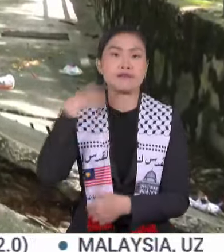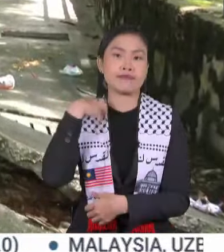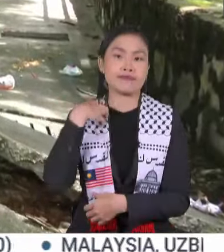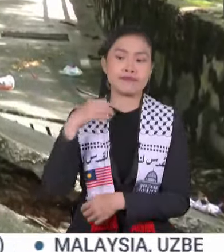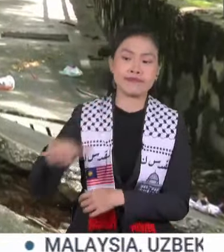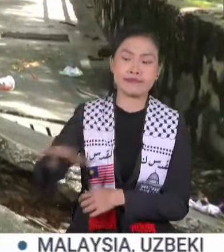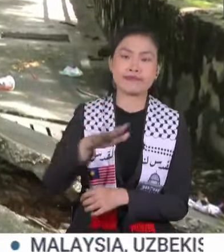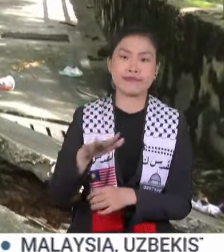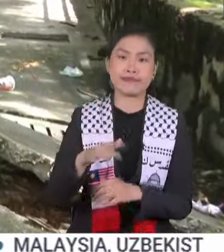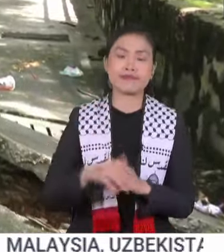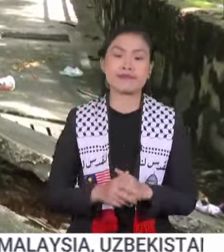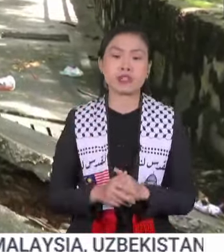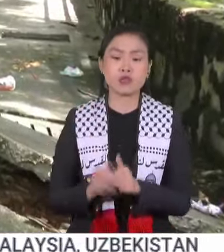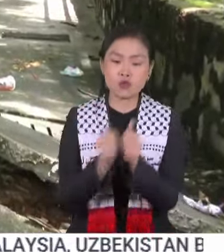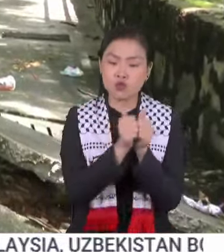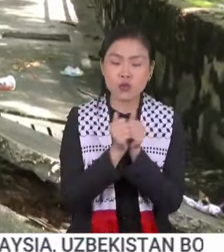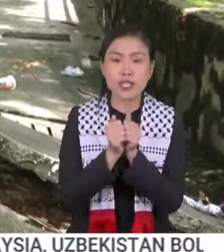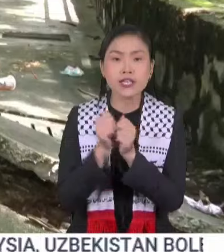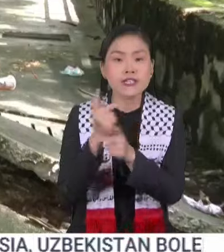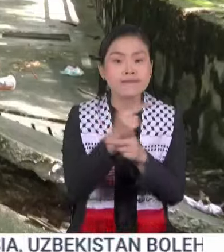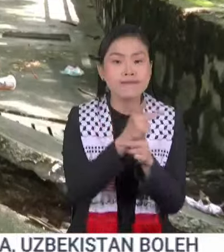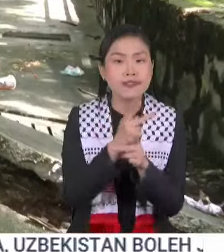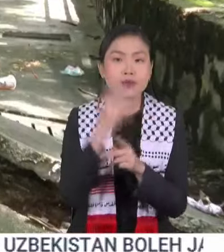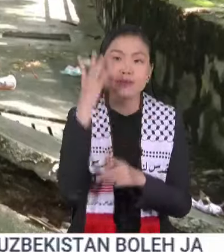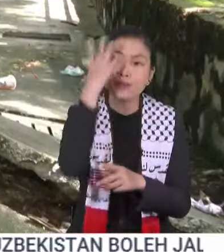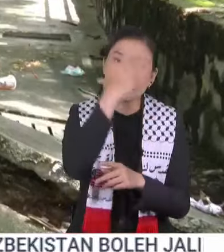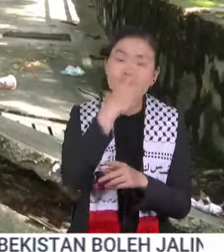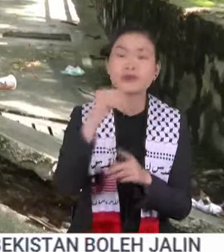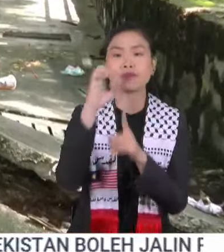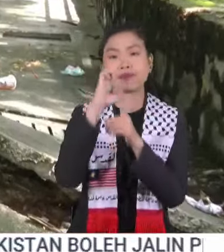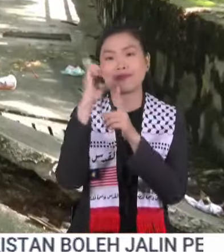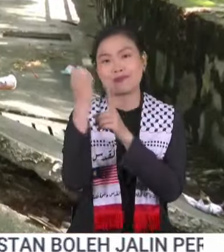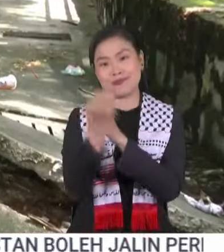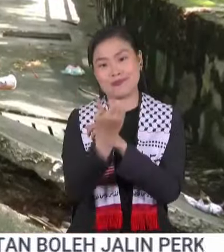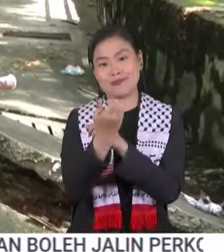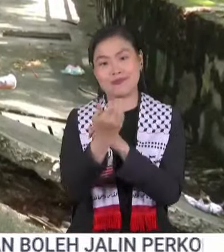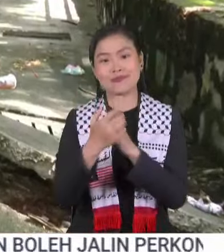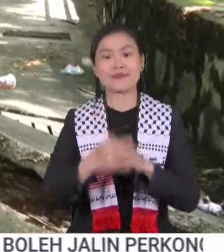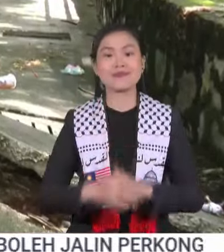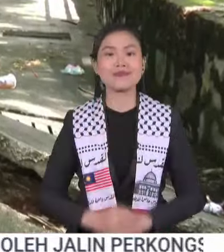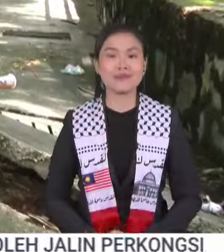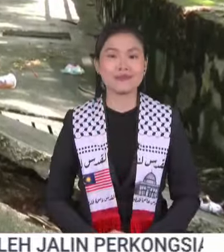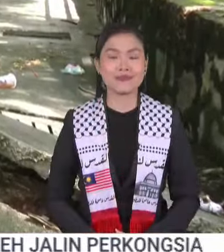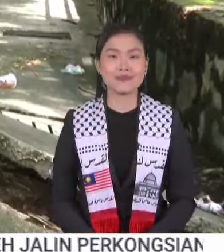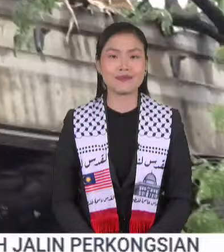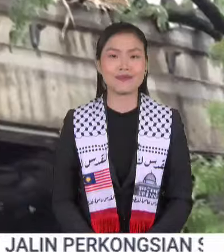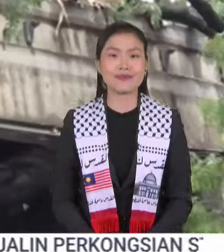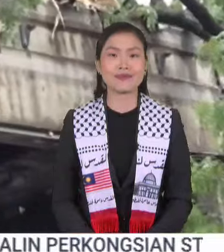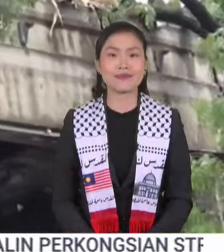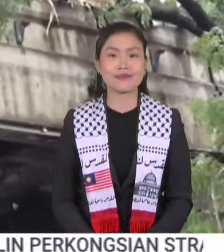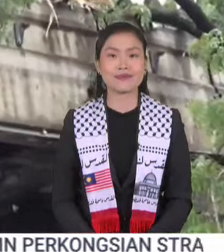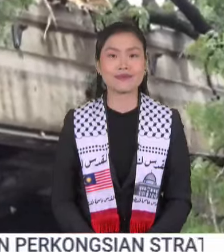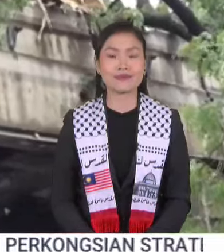tempatan. Sama-sama kita menjaga keindahan alam sekitar. Wan Chinasami, RTM.